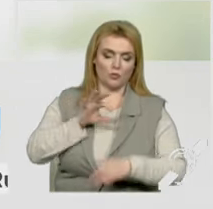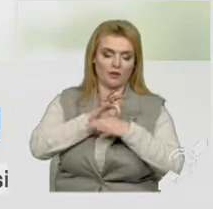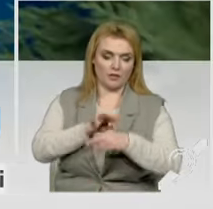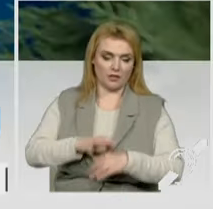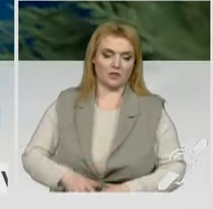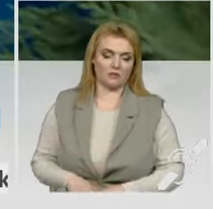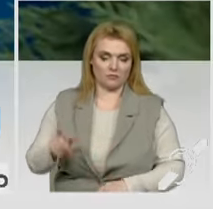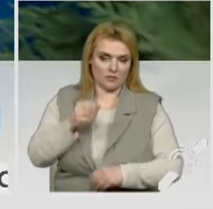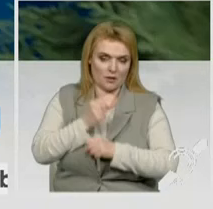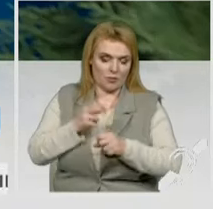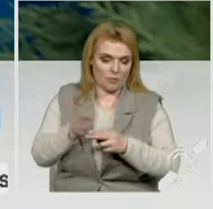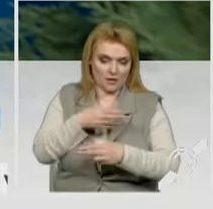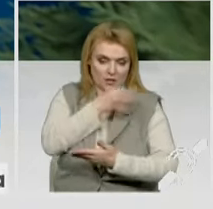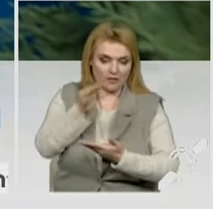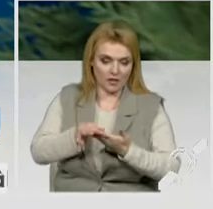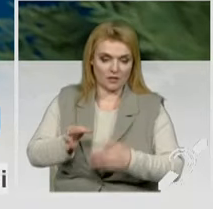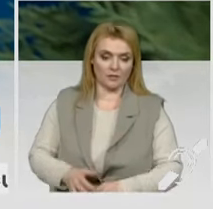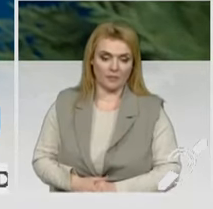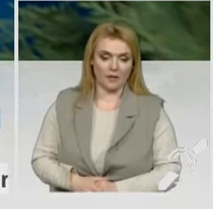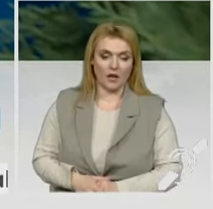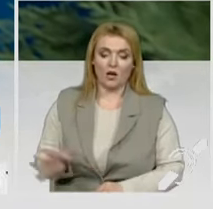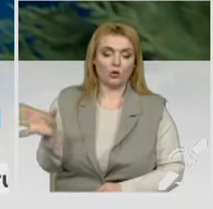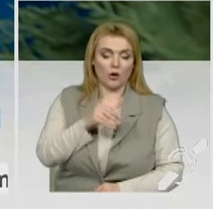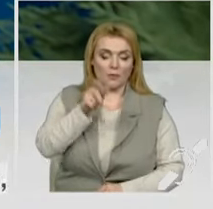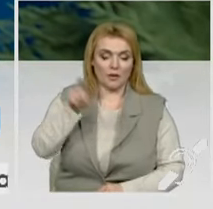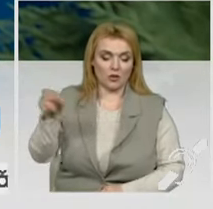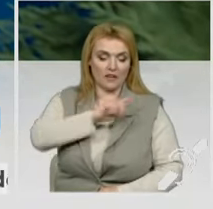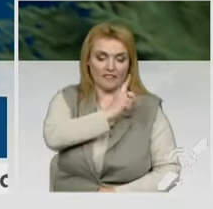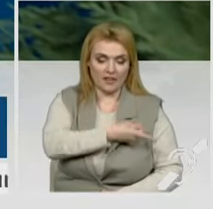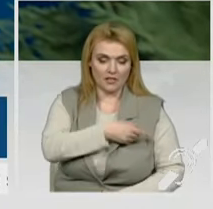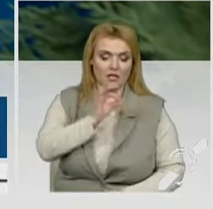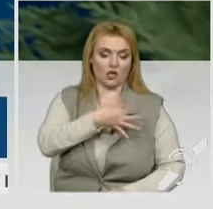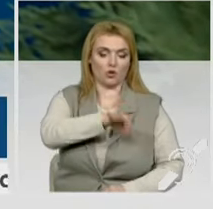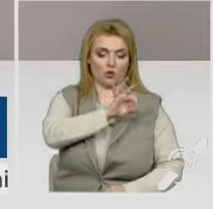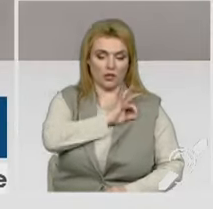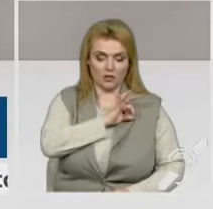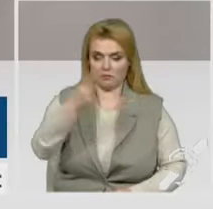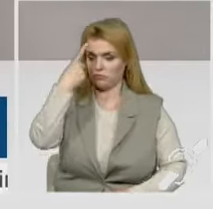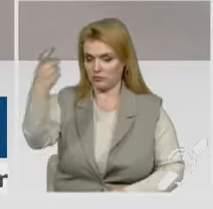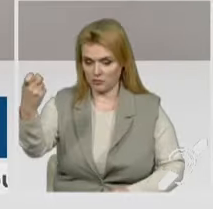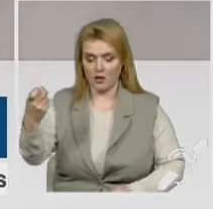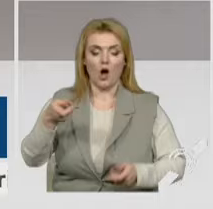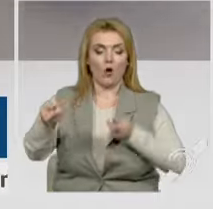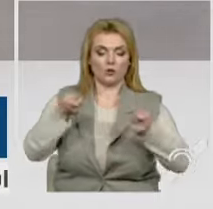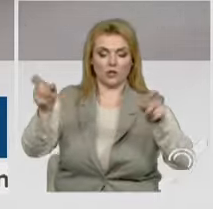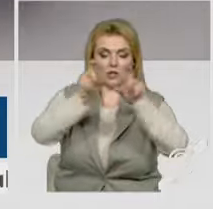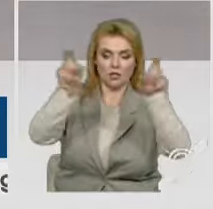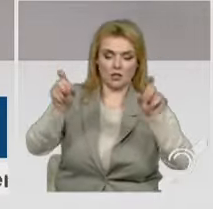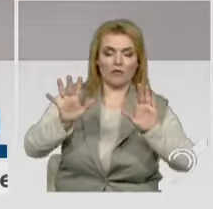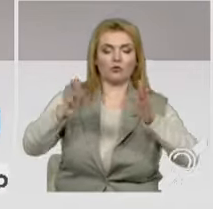corupție. Inspectoratul de Mediu îndeamnă persoanele fizice și juridice să sesizeze conducerea instituției în cazul unor